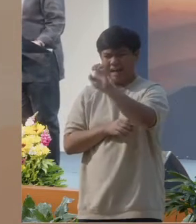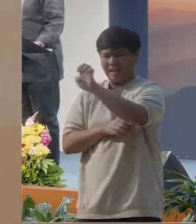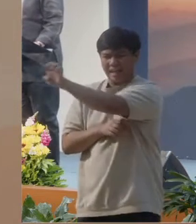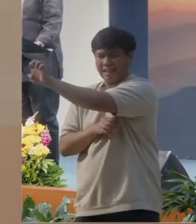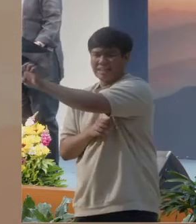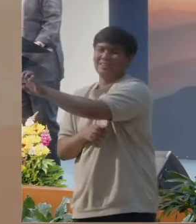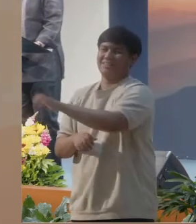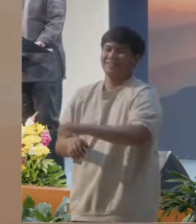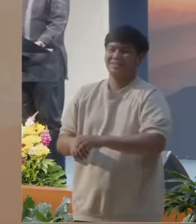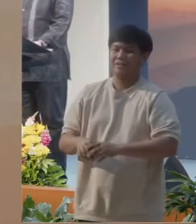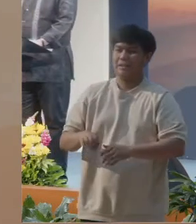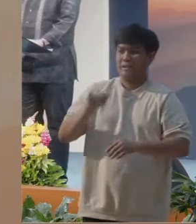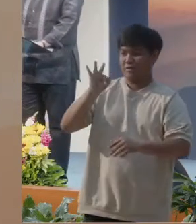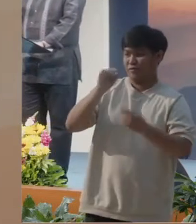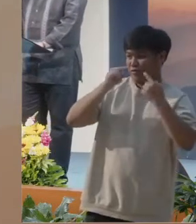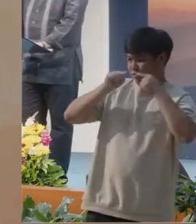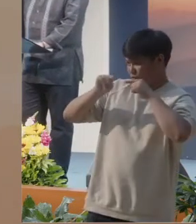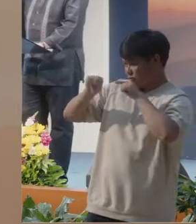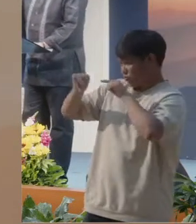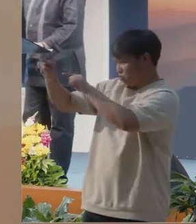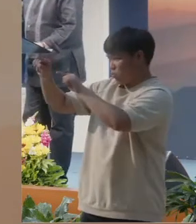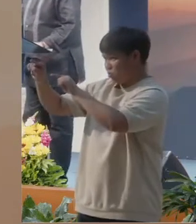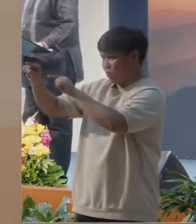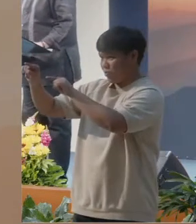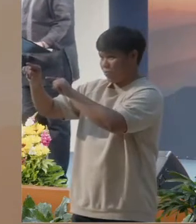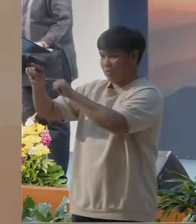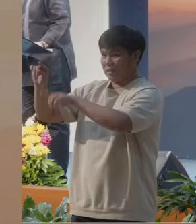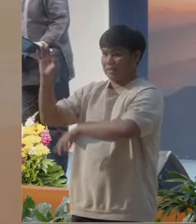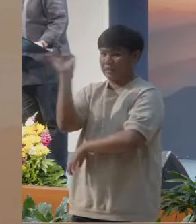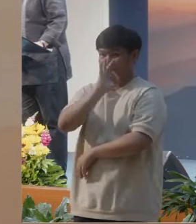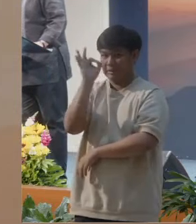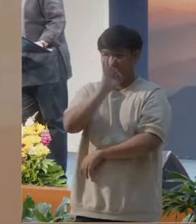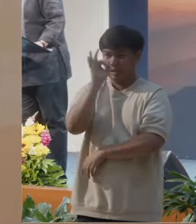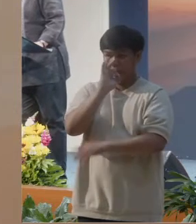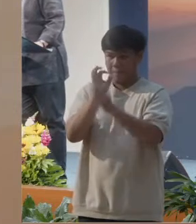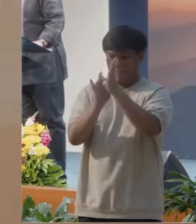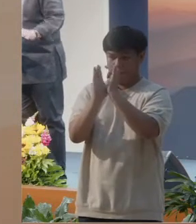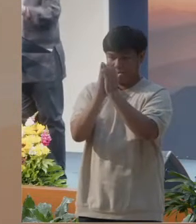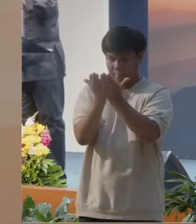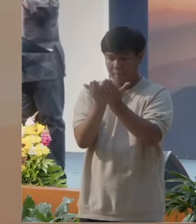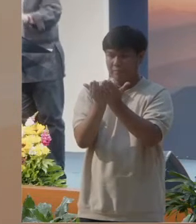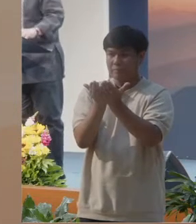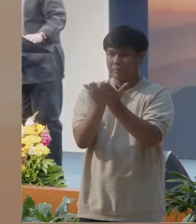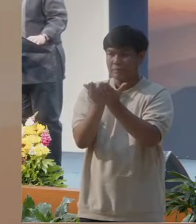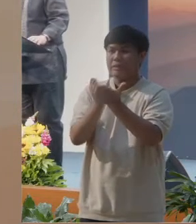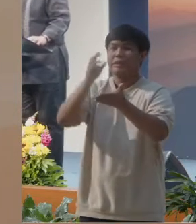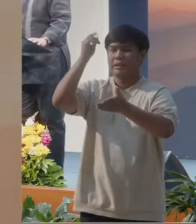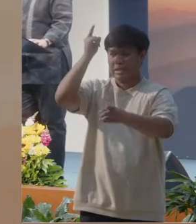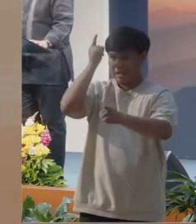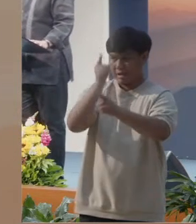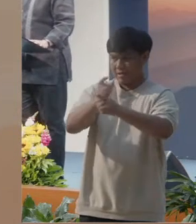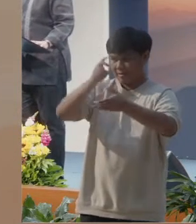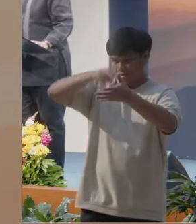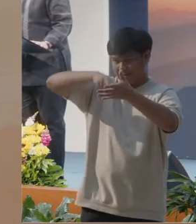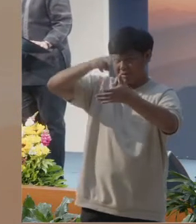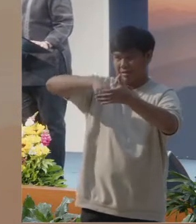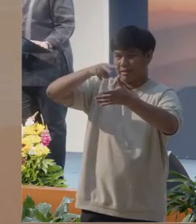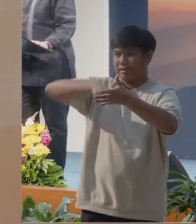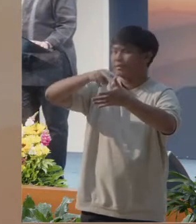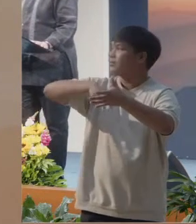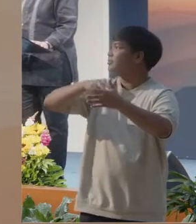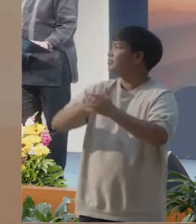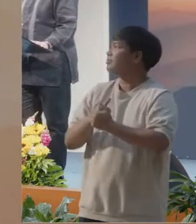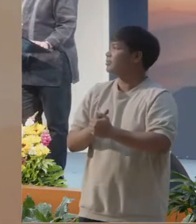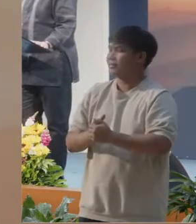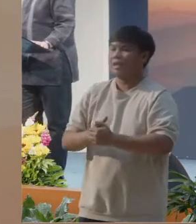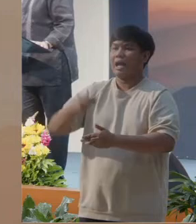katunayan, pag pumunta po kayo sa liwat ng Pilipino, yung ang Biblia Bible, mas tama po ang pagkakalagay doon. Hay